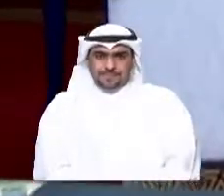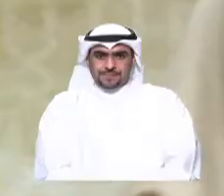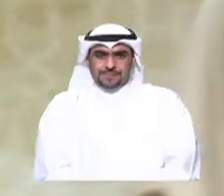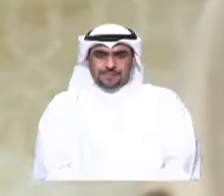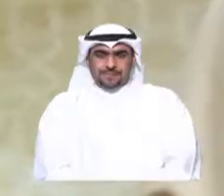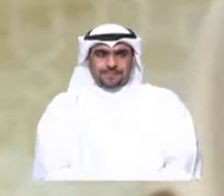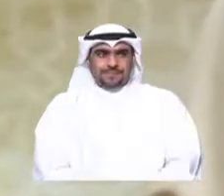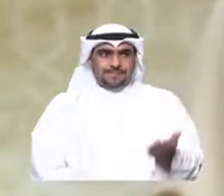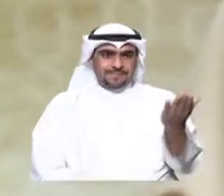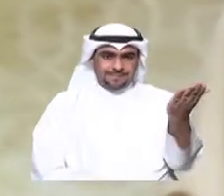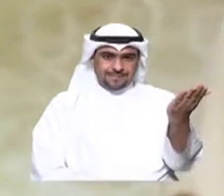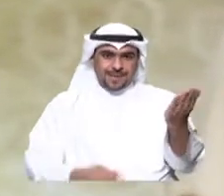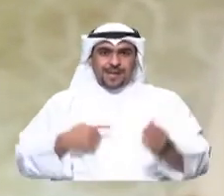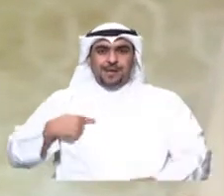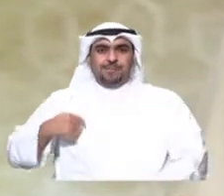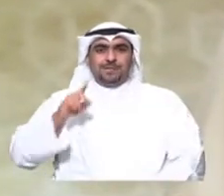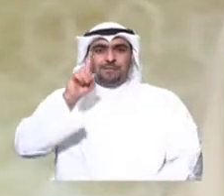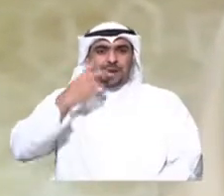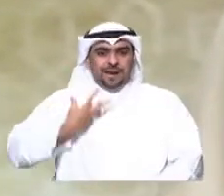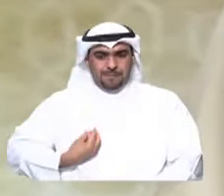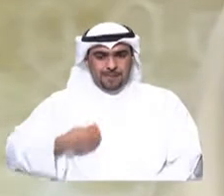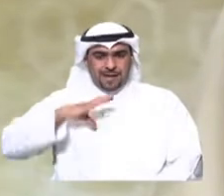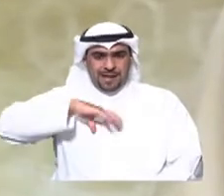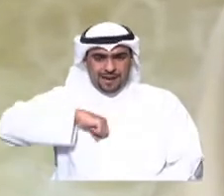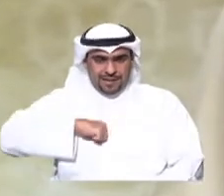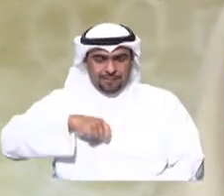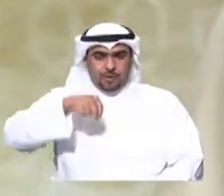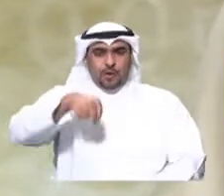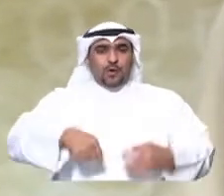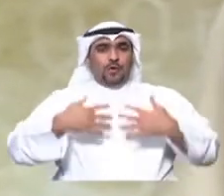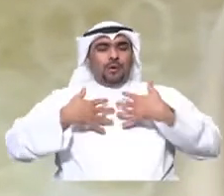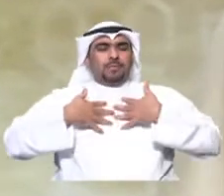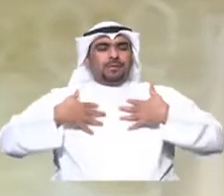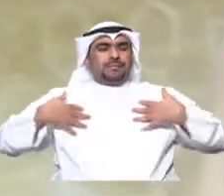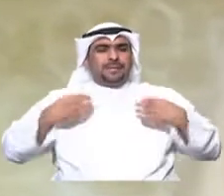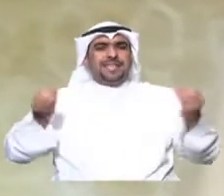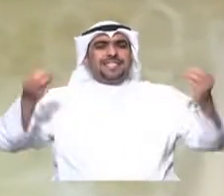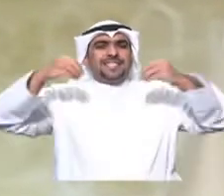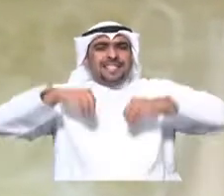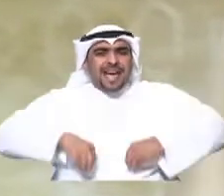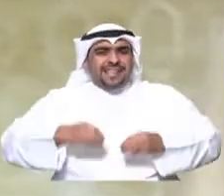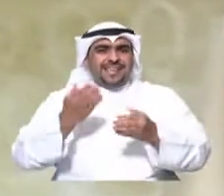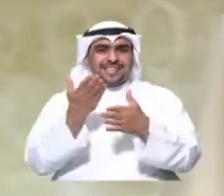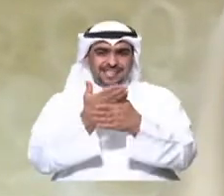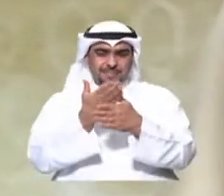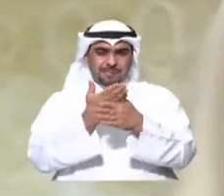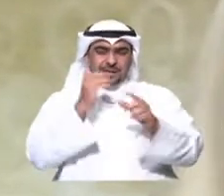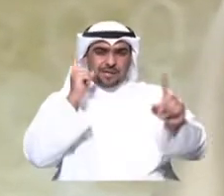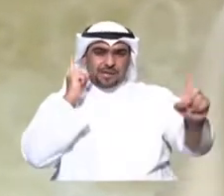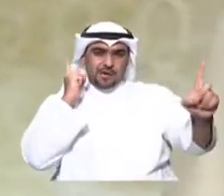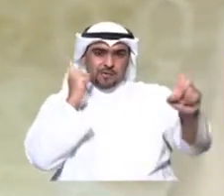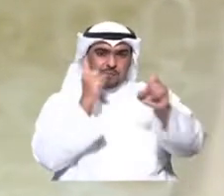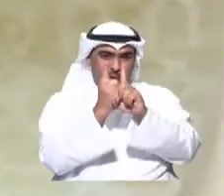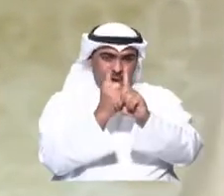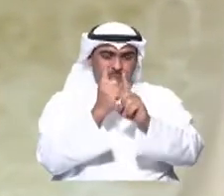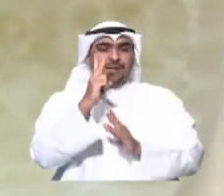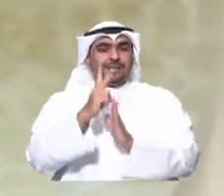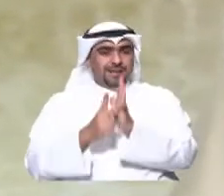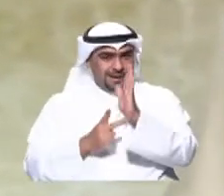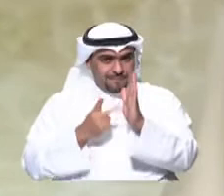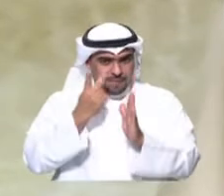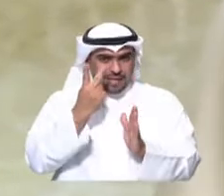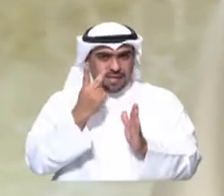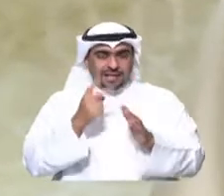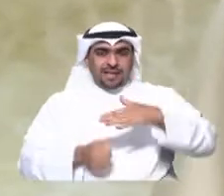بسم الله الرحمن الرحيم، سعدت وتشرفت للغاية اليوم بلقاء مجددا مع دولة